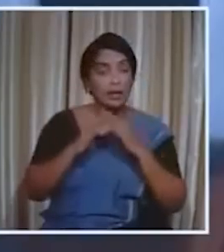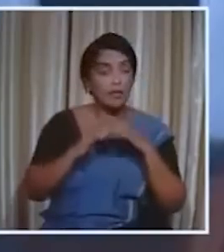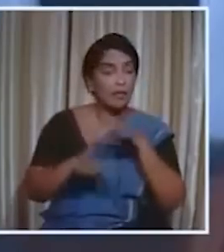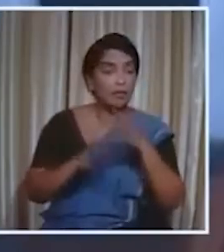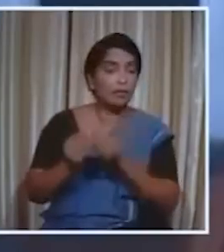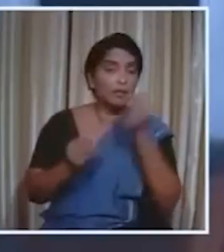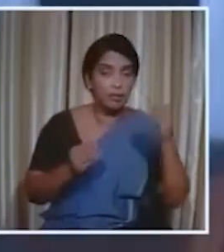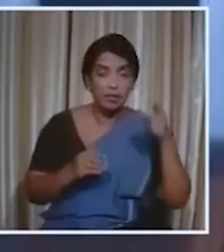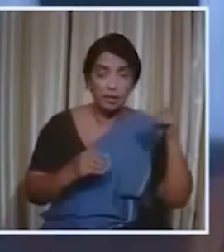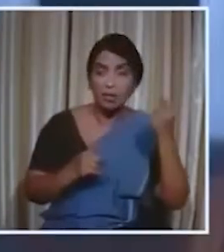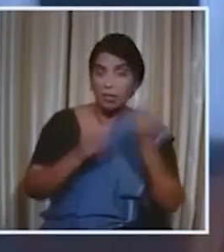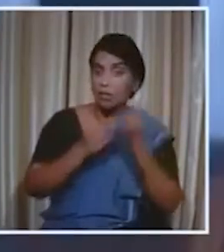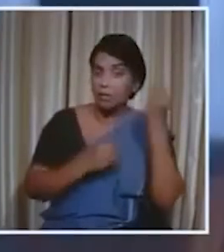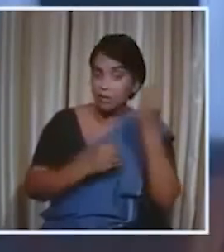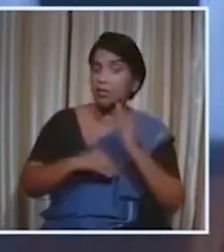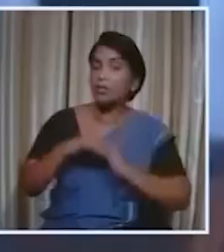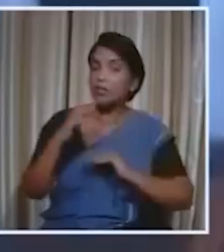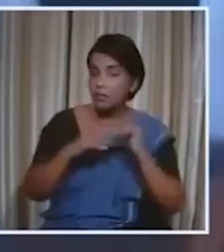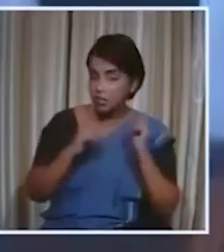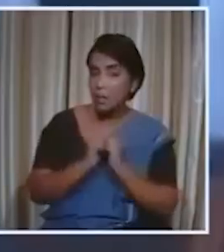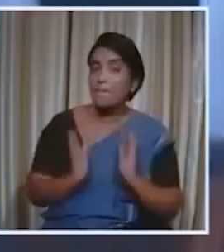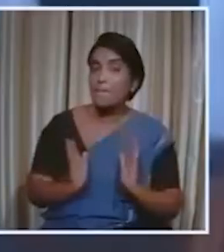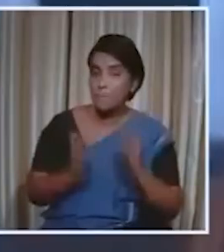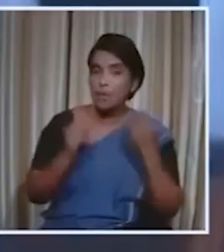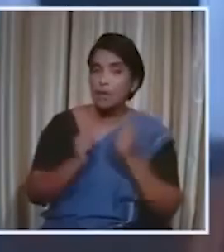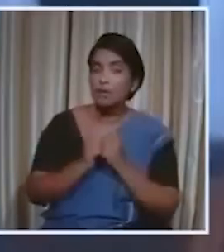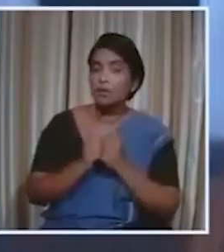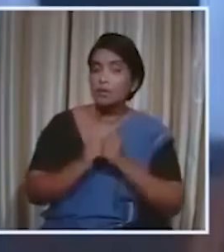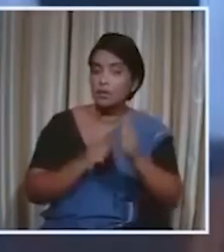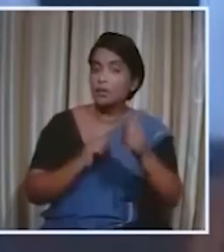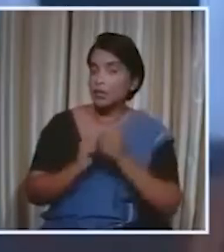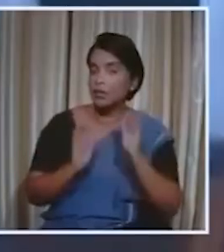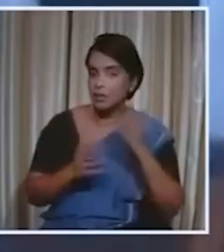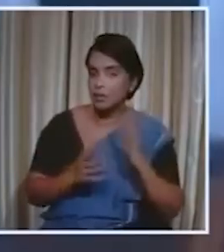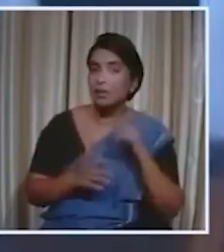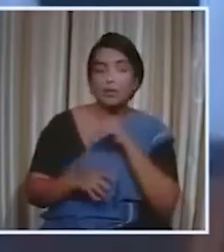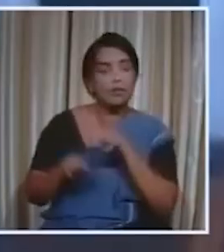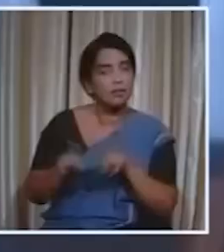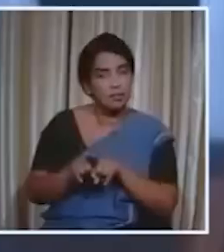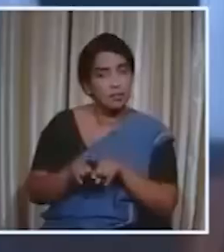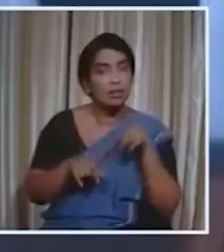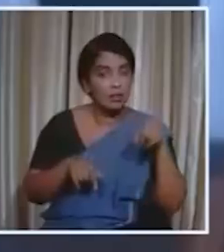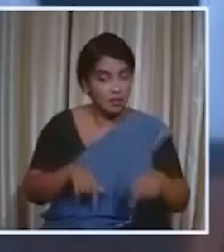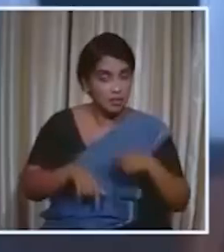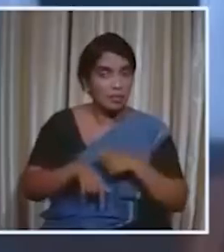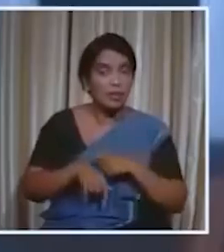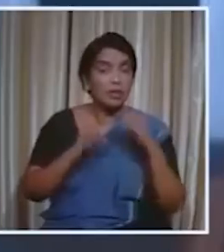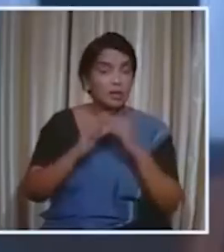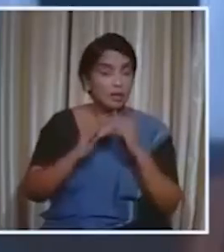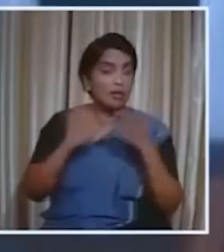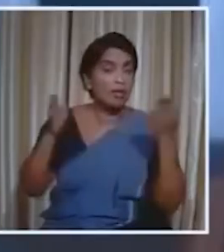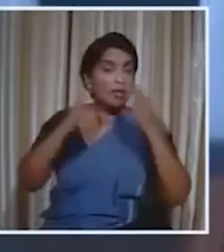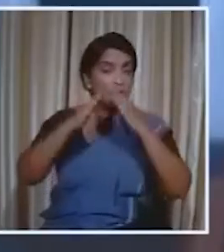නිවාස අධිකාරියෙන් මුදල් යොදවන ක්‍රමවේදයක් ආරම්භ කරලා අපි වැඩසටහන ක්‍රියාත්මක කරනවා කියලා ඒ වගේම මේ වෙද්දි නිවාස වහල